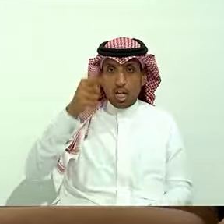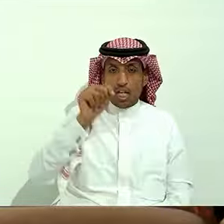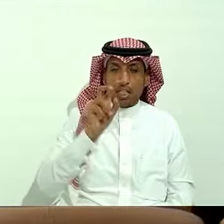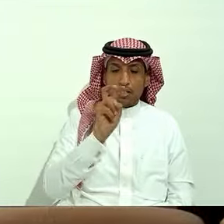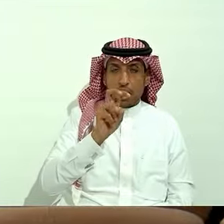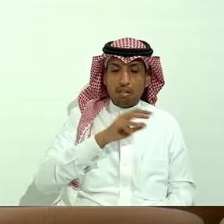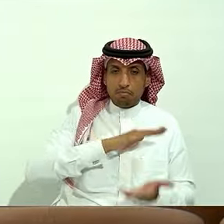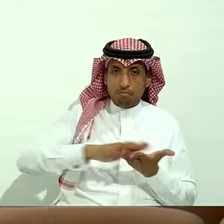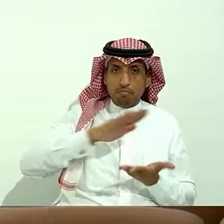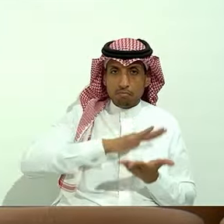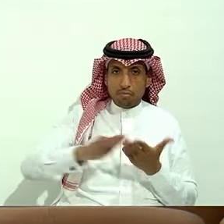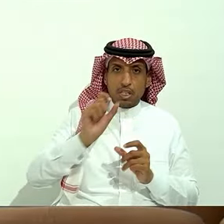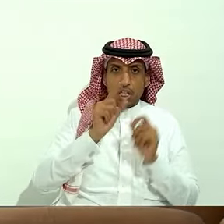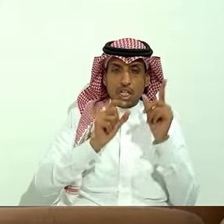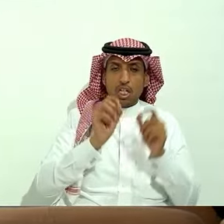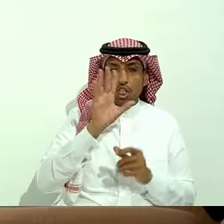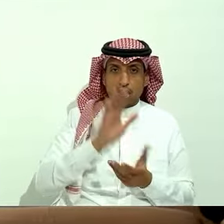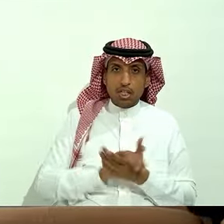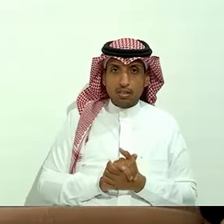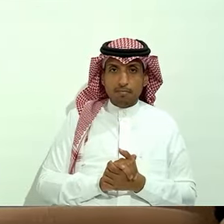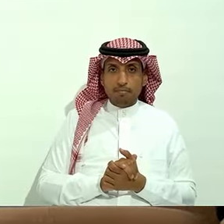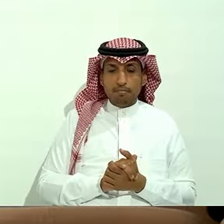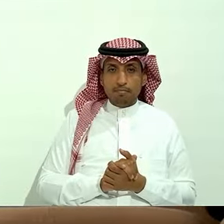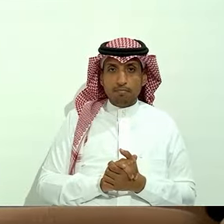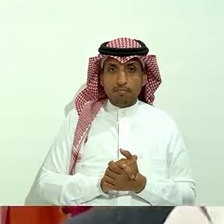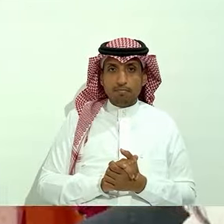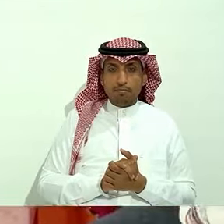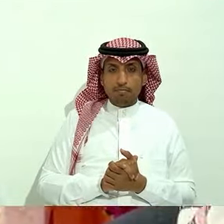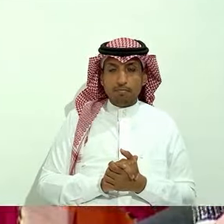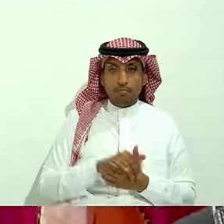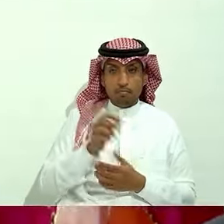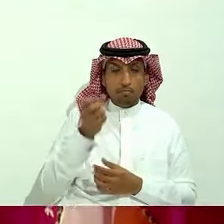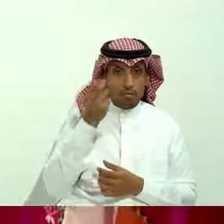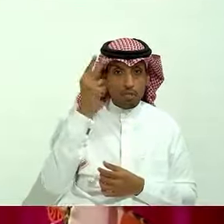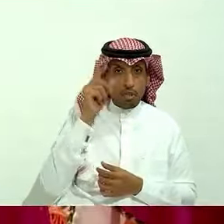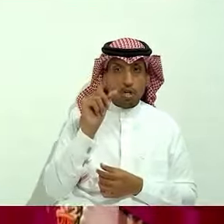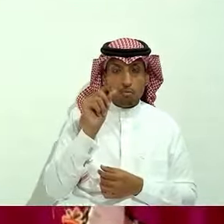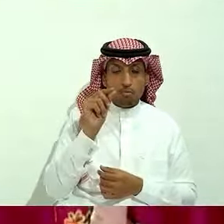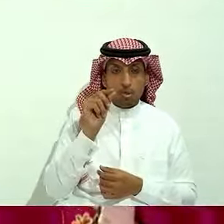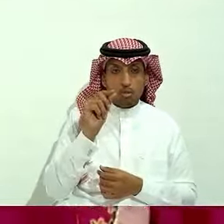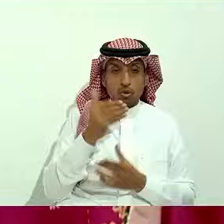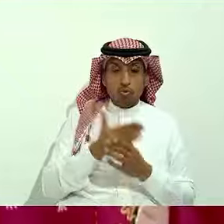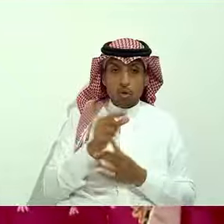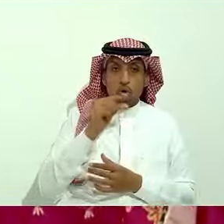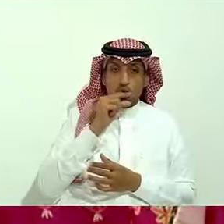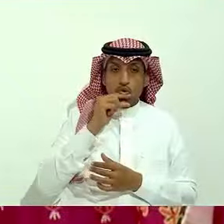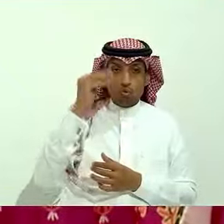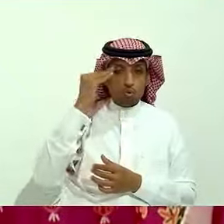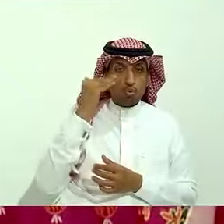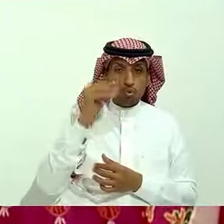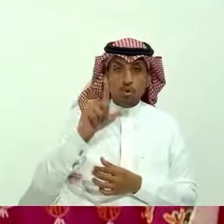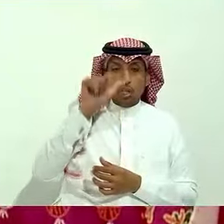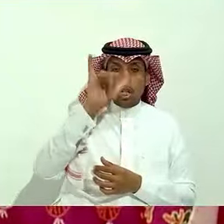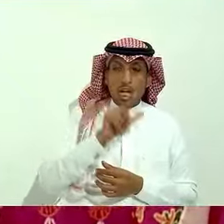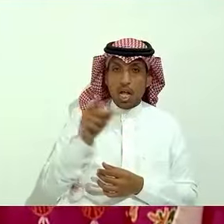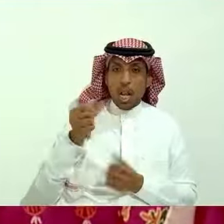نسخ إلكترونية من الكتاب، يمكن، حيث أن أعتقد فكرة كويسة، وياليت حتى دكتورة ليلى كريمة